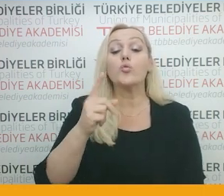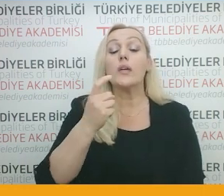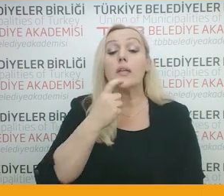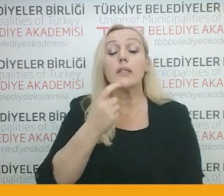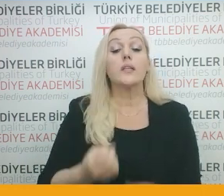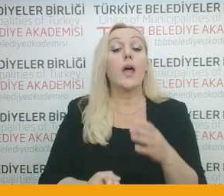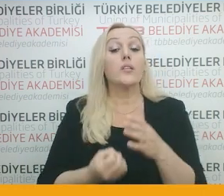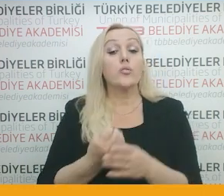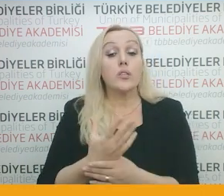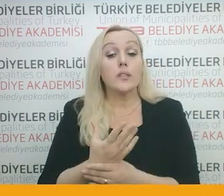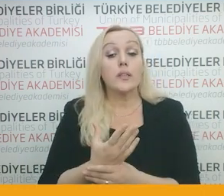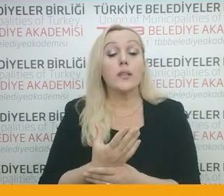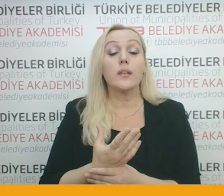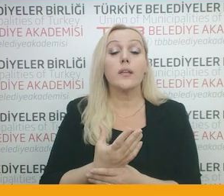girdi.